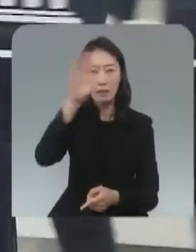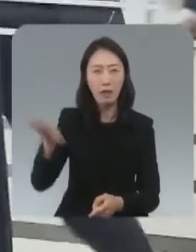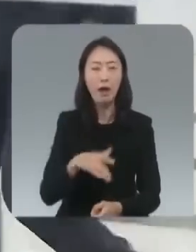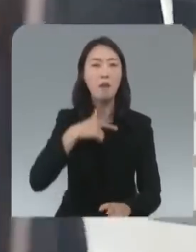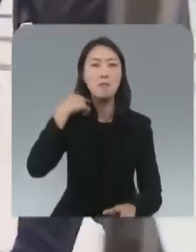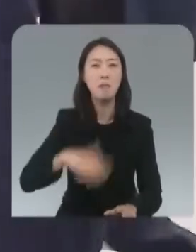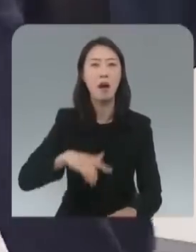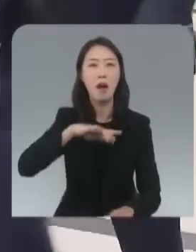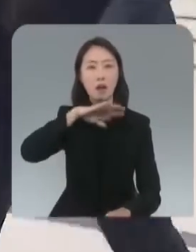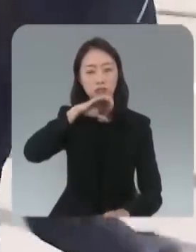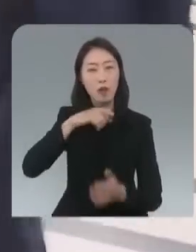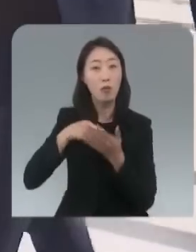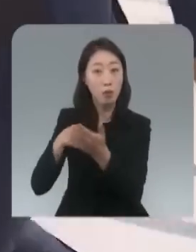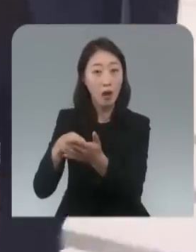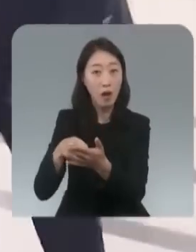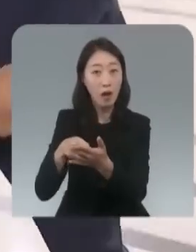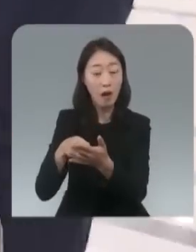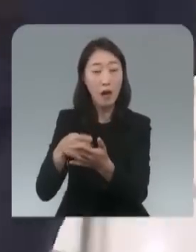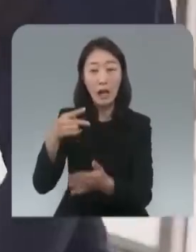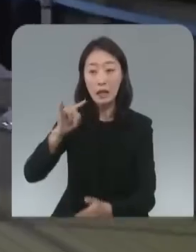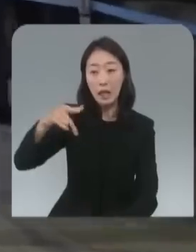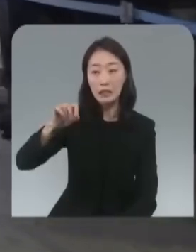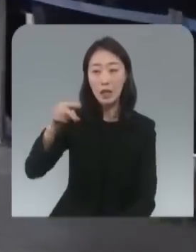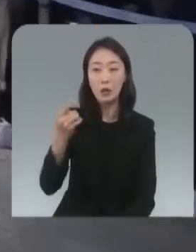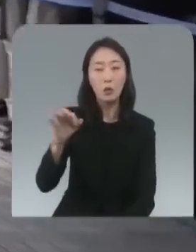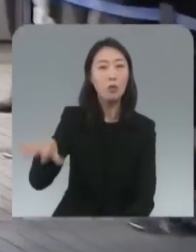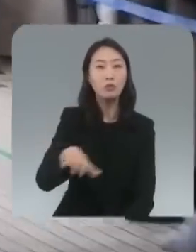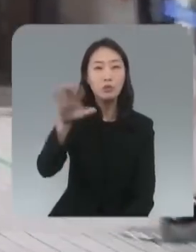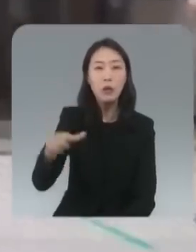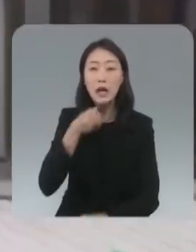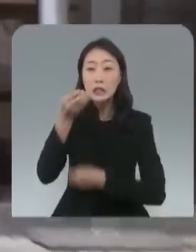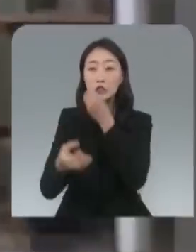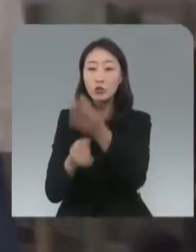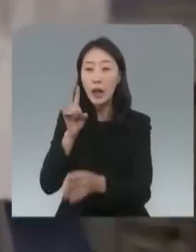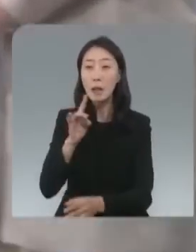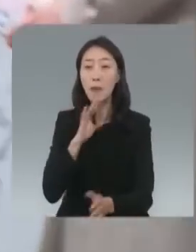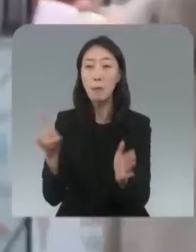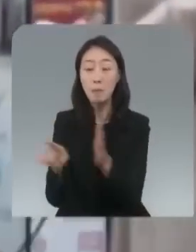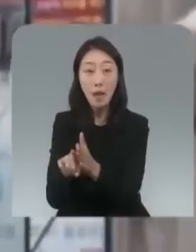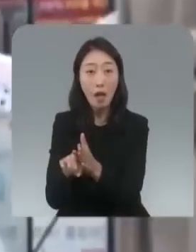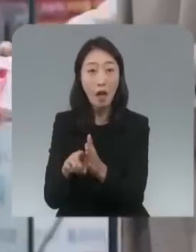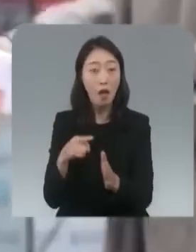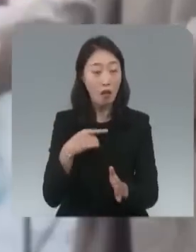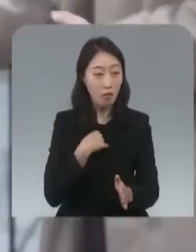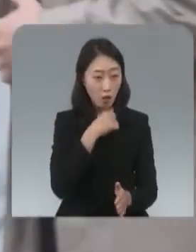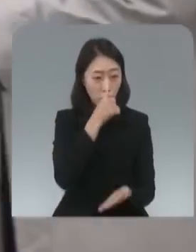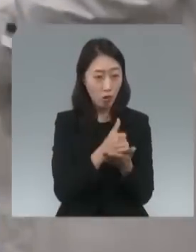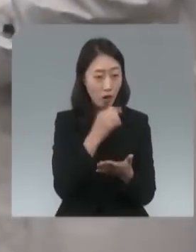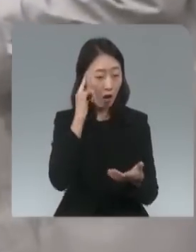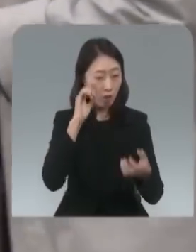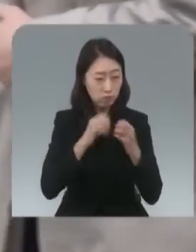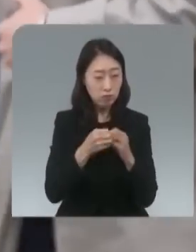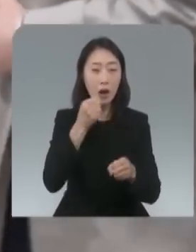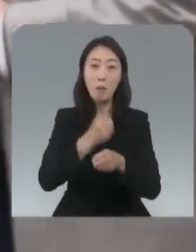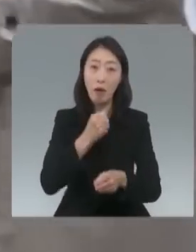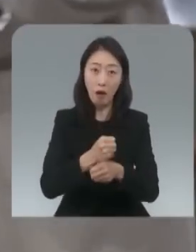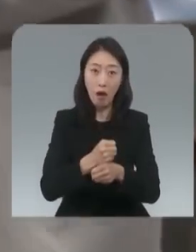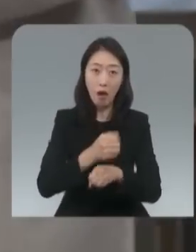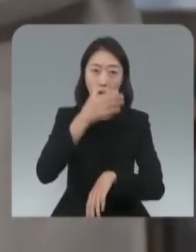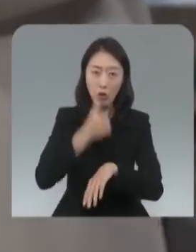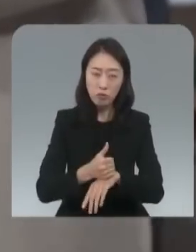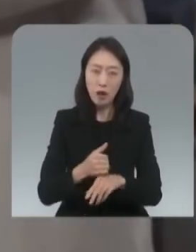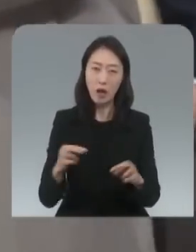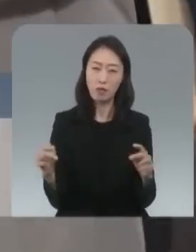근거로 없는 죄를 만들고 있다고 항변했고 검찰 측과 치열한 공방을 벌이면서 영장실질심사도